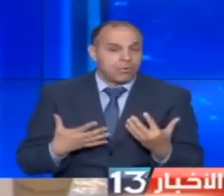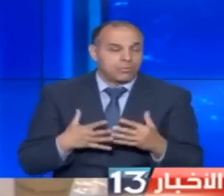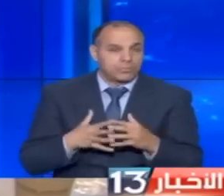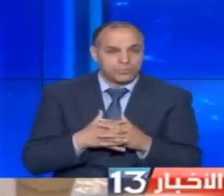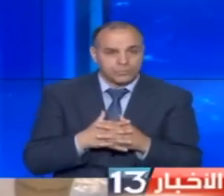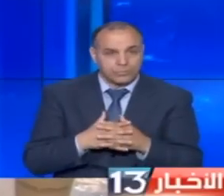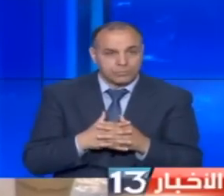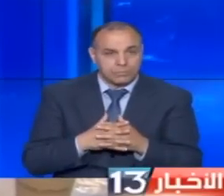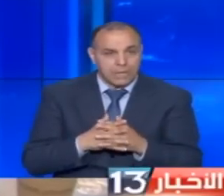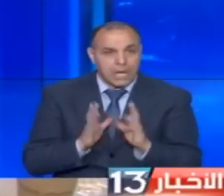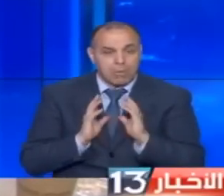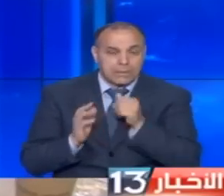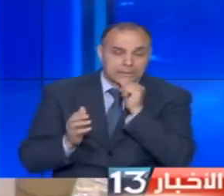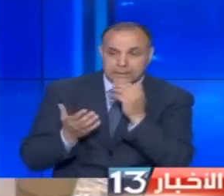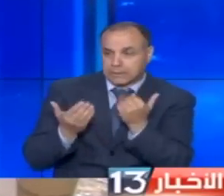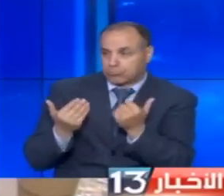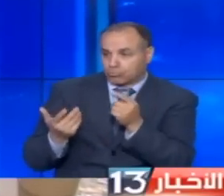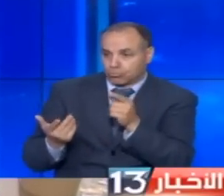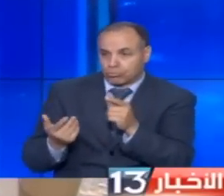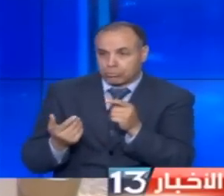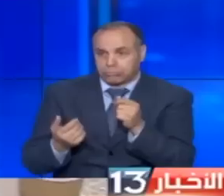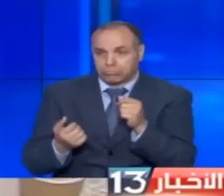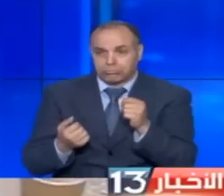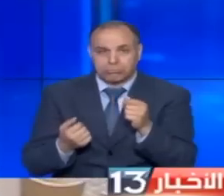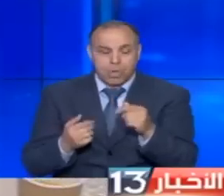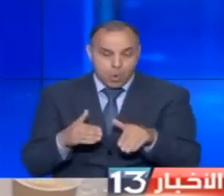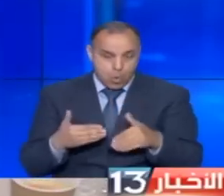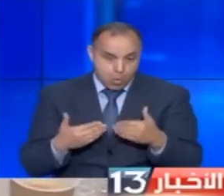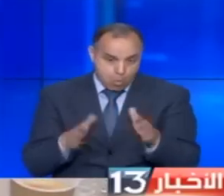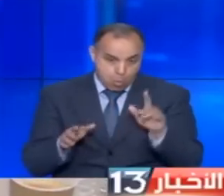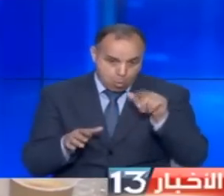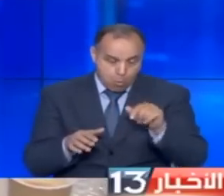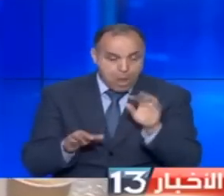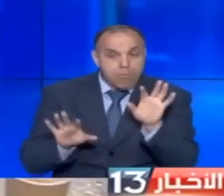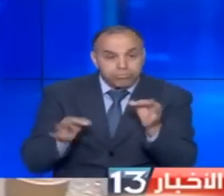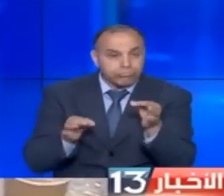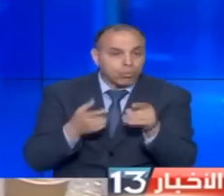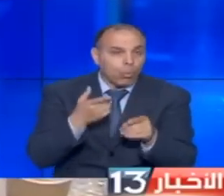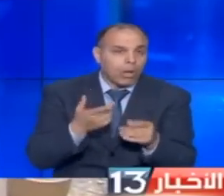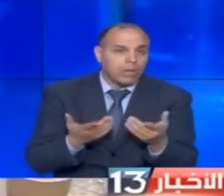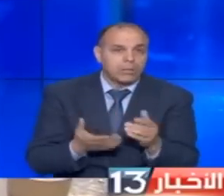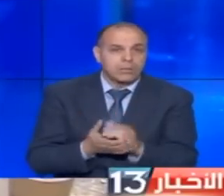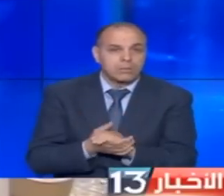كون ستنهار اليوم من هامش اللقاء